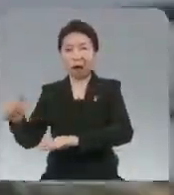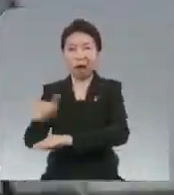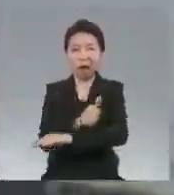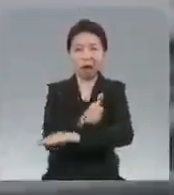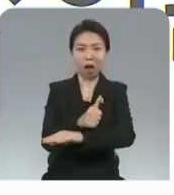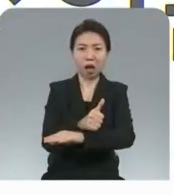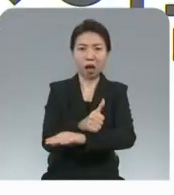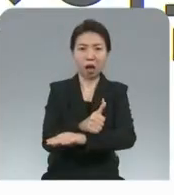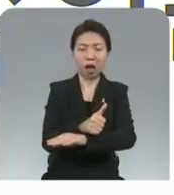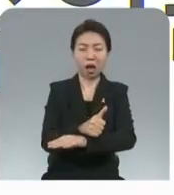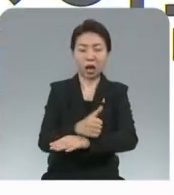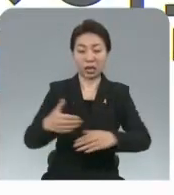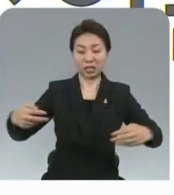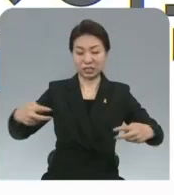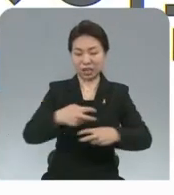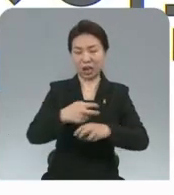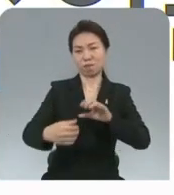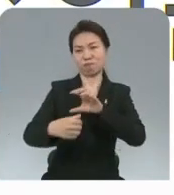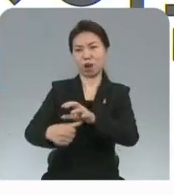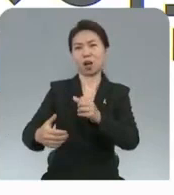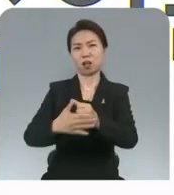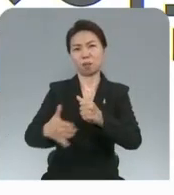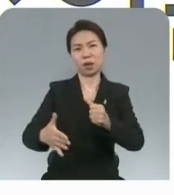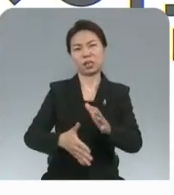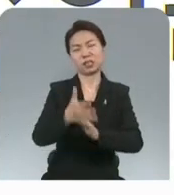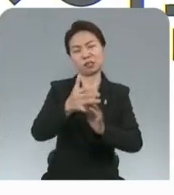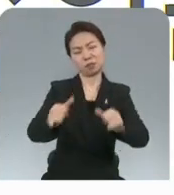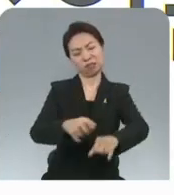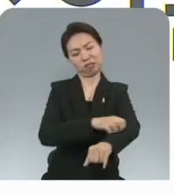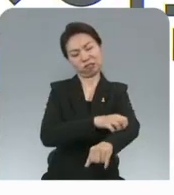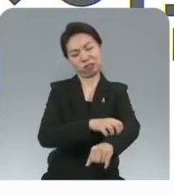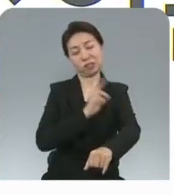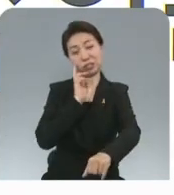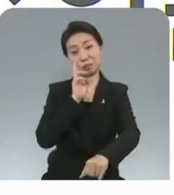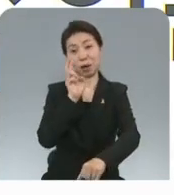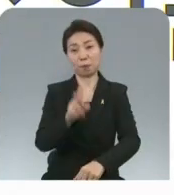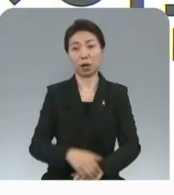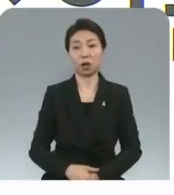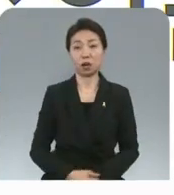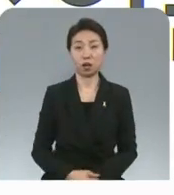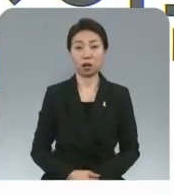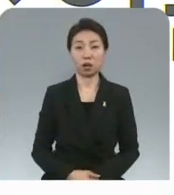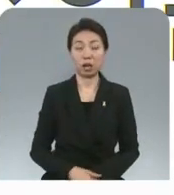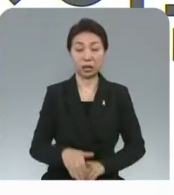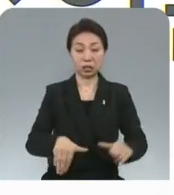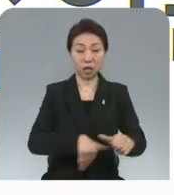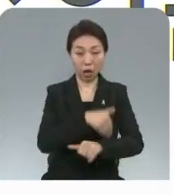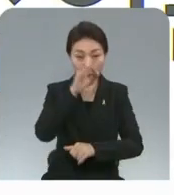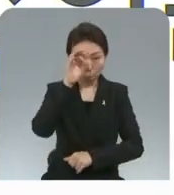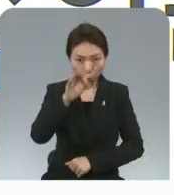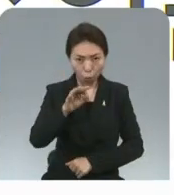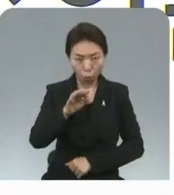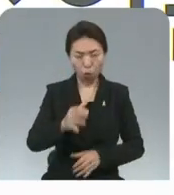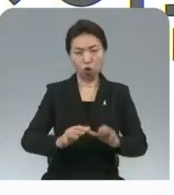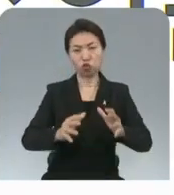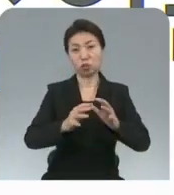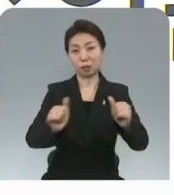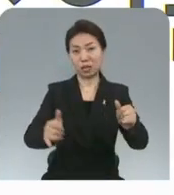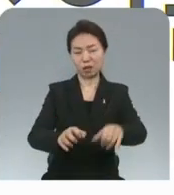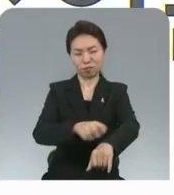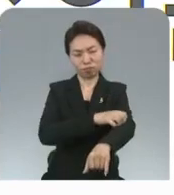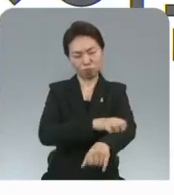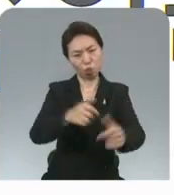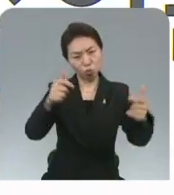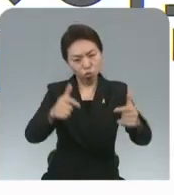это связано затянувшаяся подготовка его офиса на втором этаже также и пока не завершена подготовка